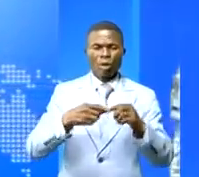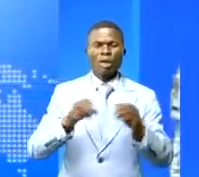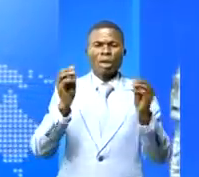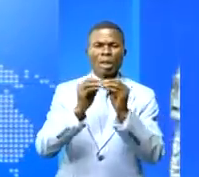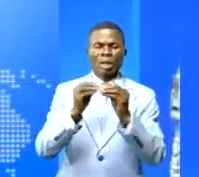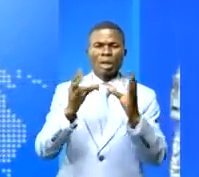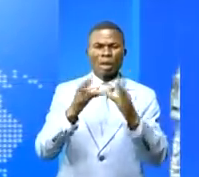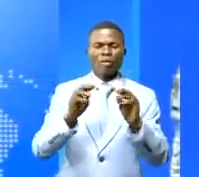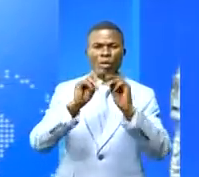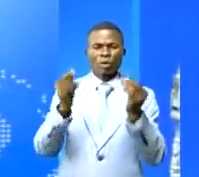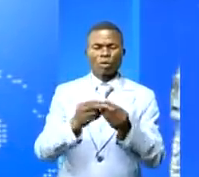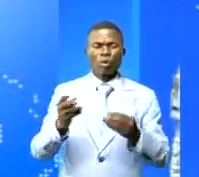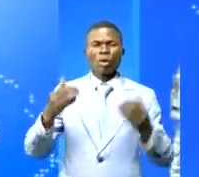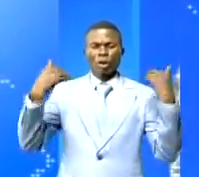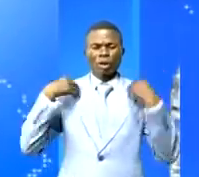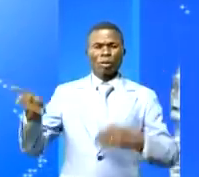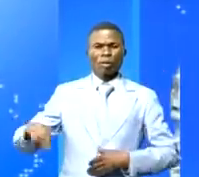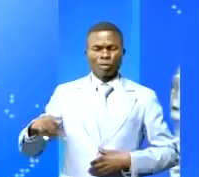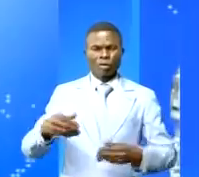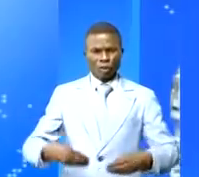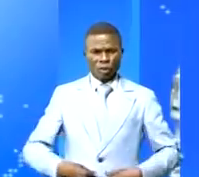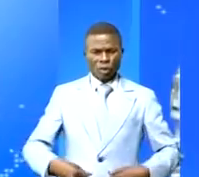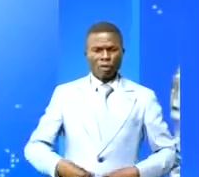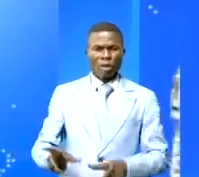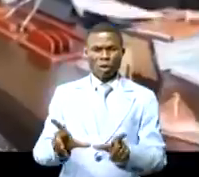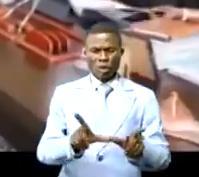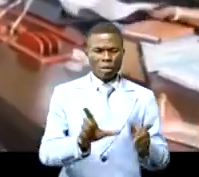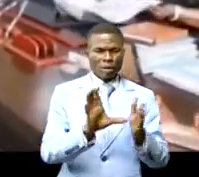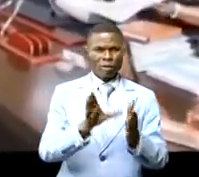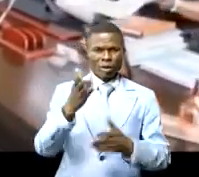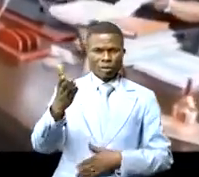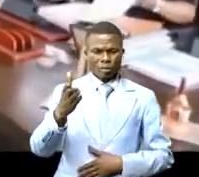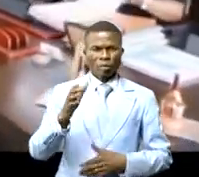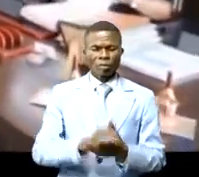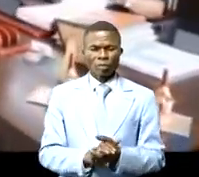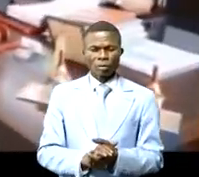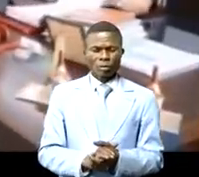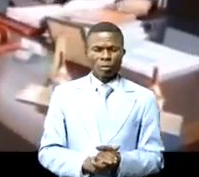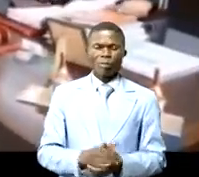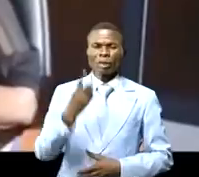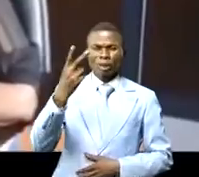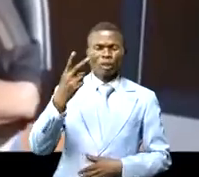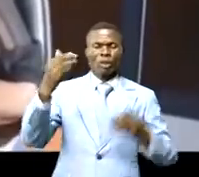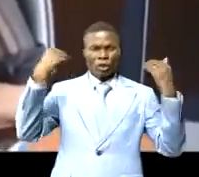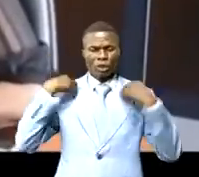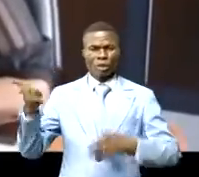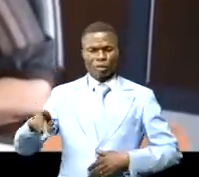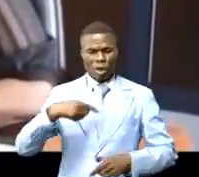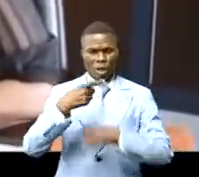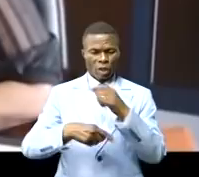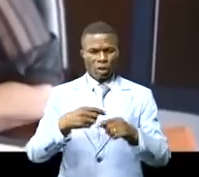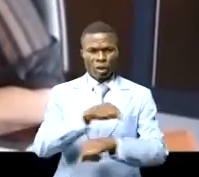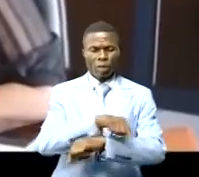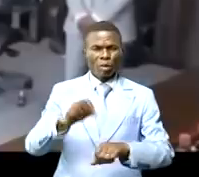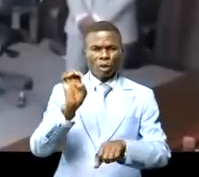le conseil provincial de la jeunesse du Lualaba. Ce gouverneur et gouverneur intérimaire du Lualaba a ouvert les portes de son